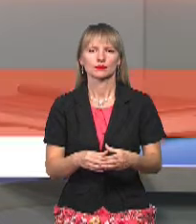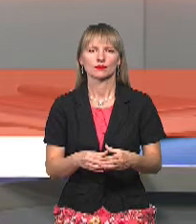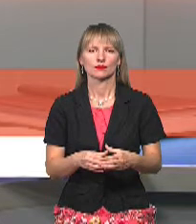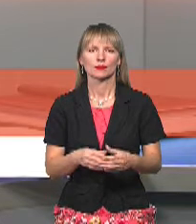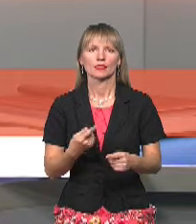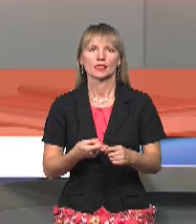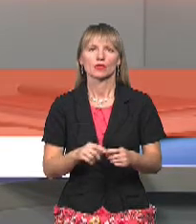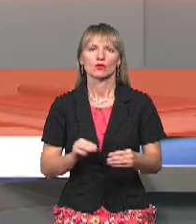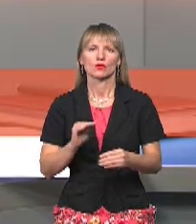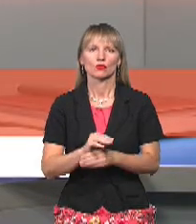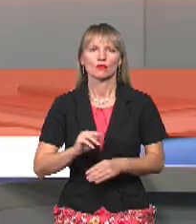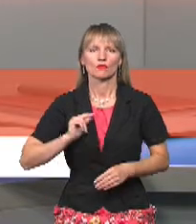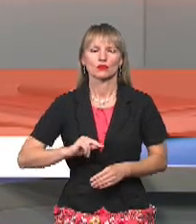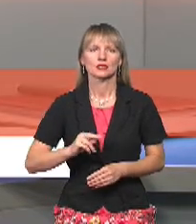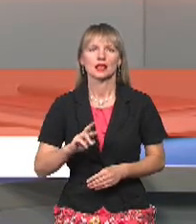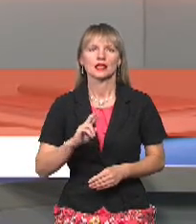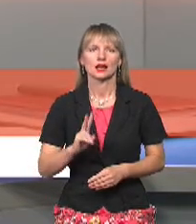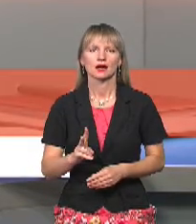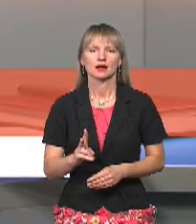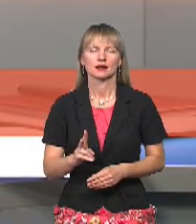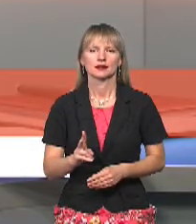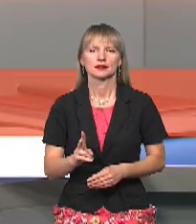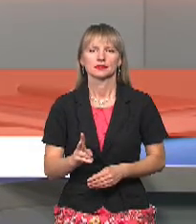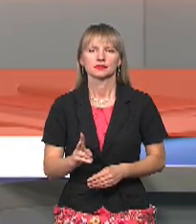Це додаткові функції, такі як